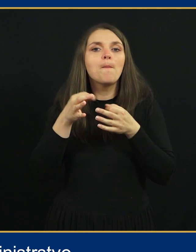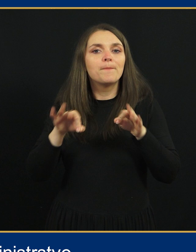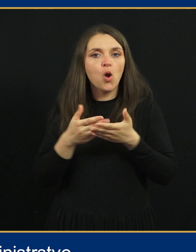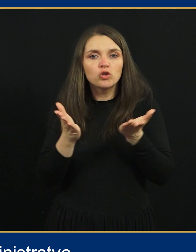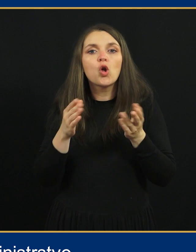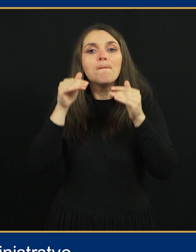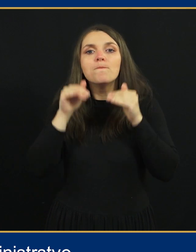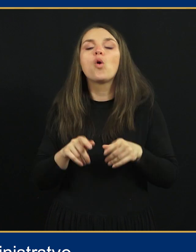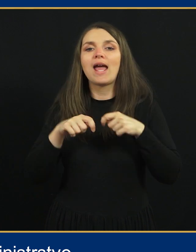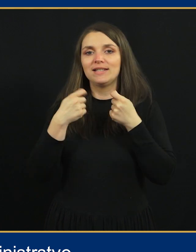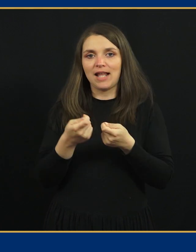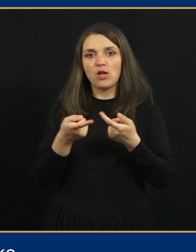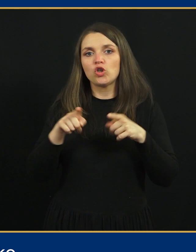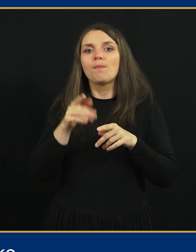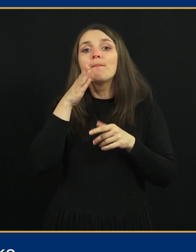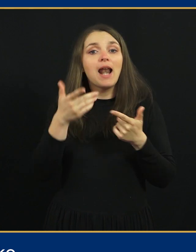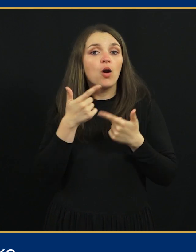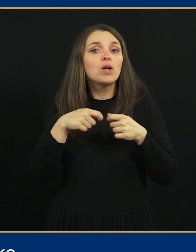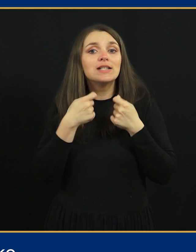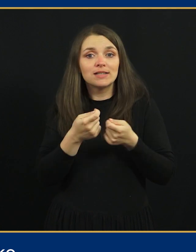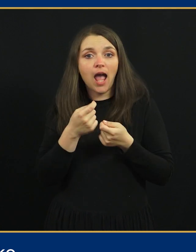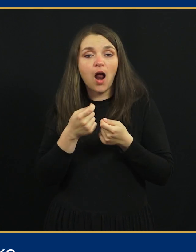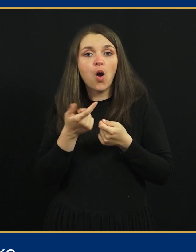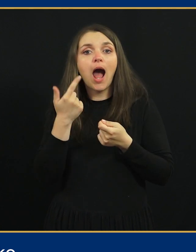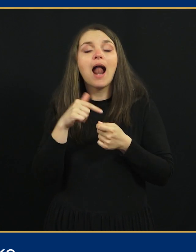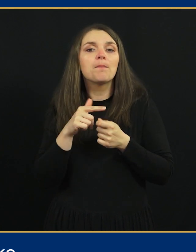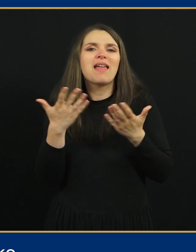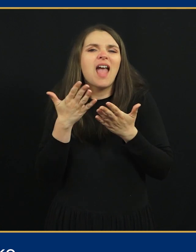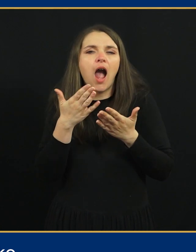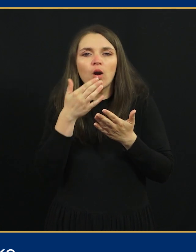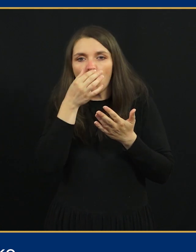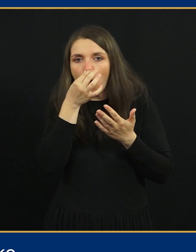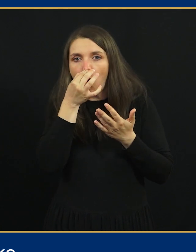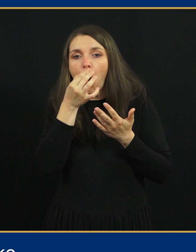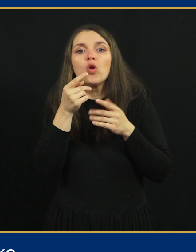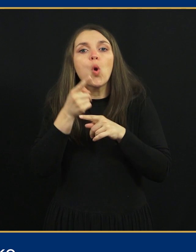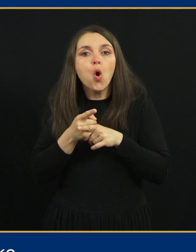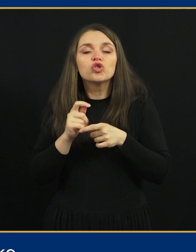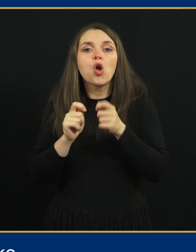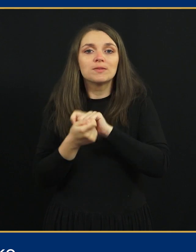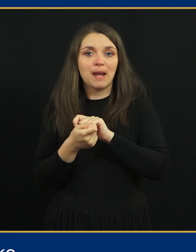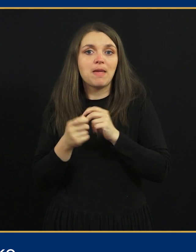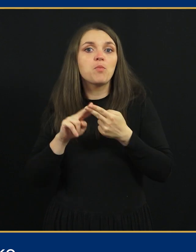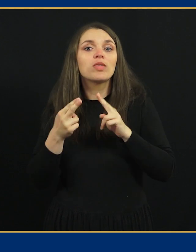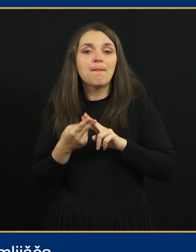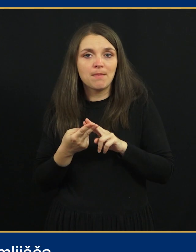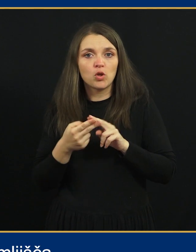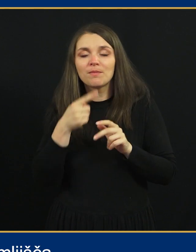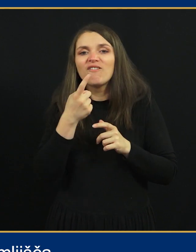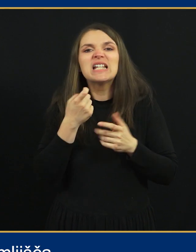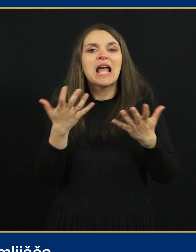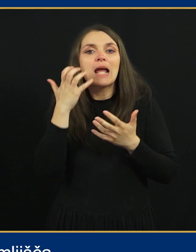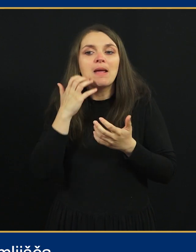prostor mora izdati oziroma bi lahko izdalo ali pa nekako določilo spremembo namembnosti, torej iz